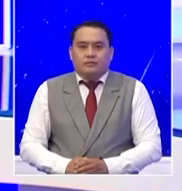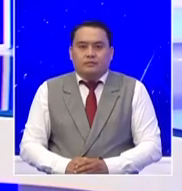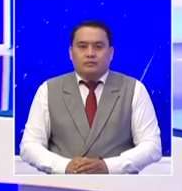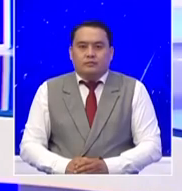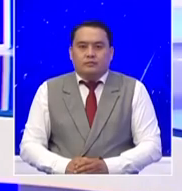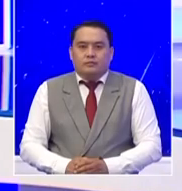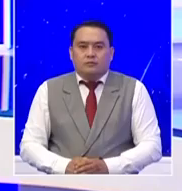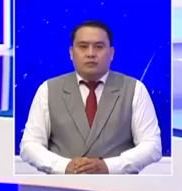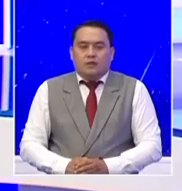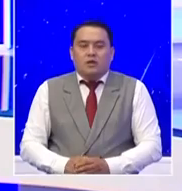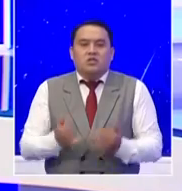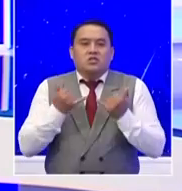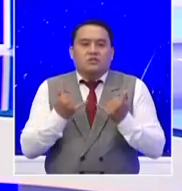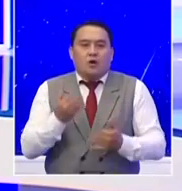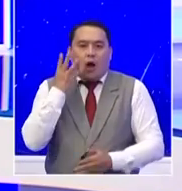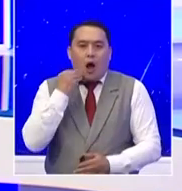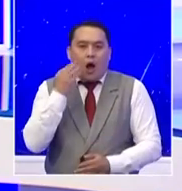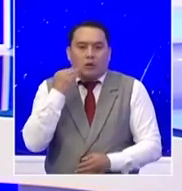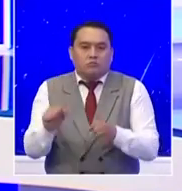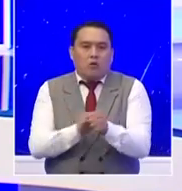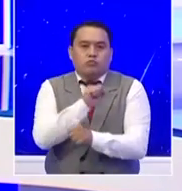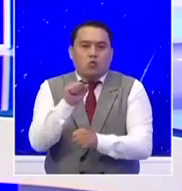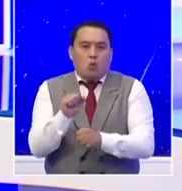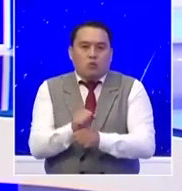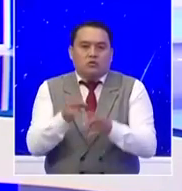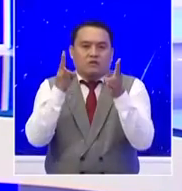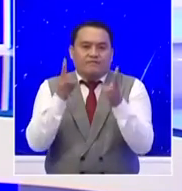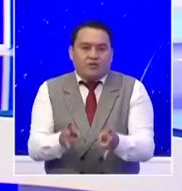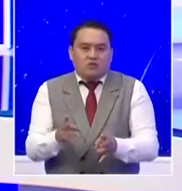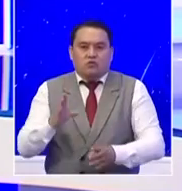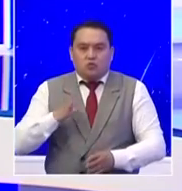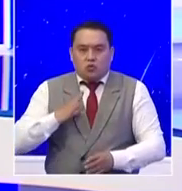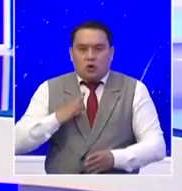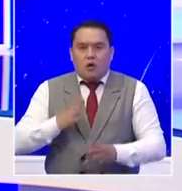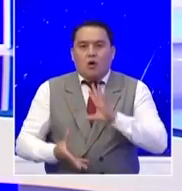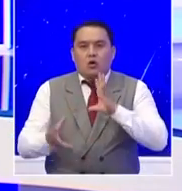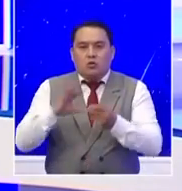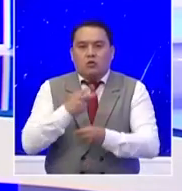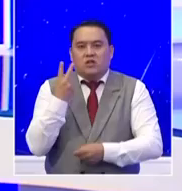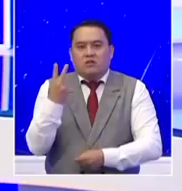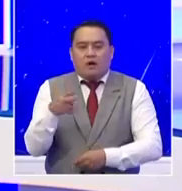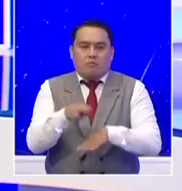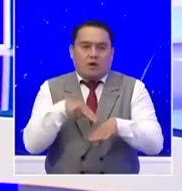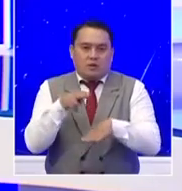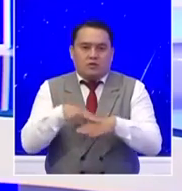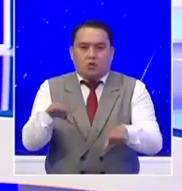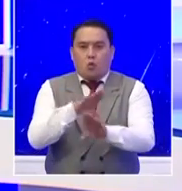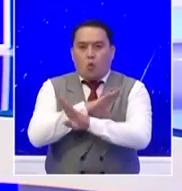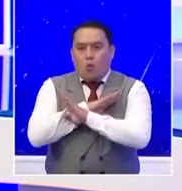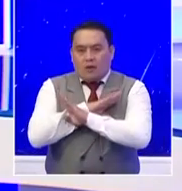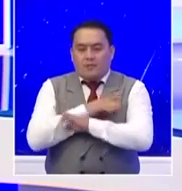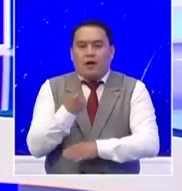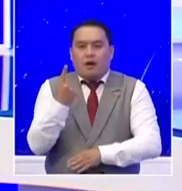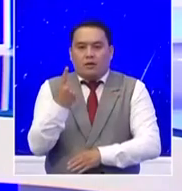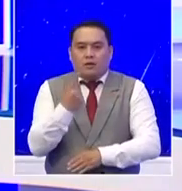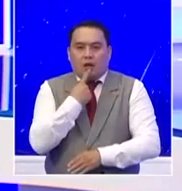Сегодня в половине 6 утра в Алматы на одном из блокпостов произошла авария. В итоге погибли 2 сотрудника полиции, еще один в